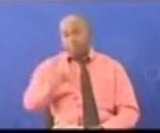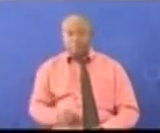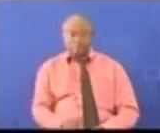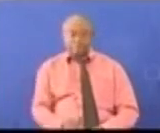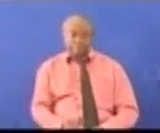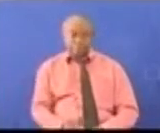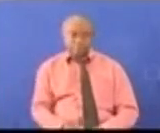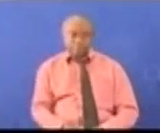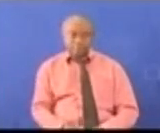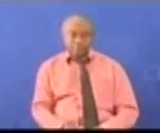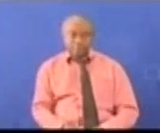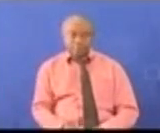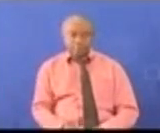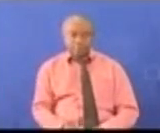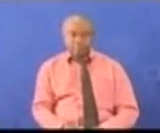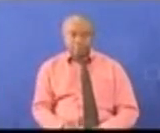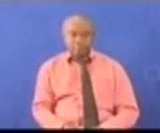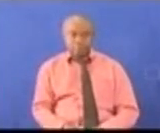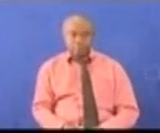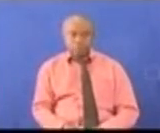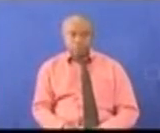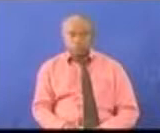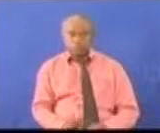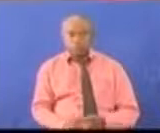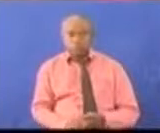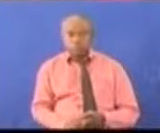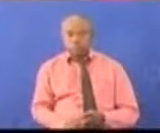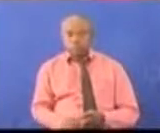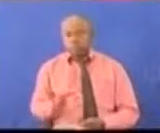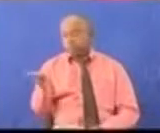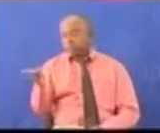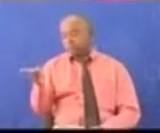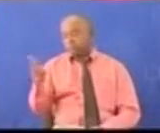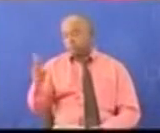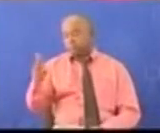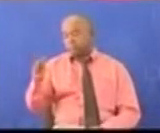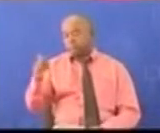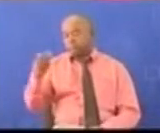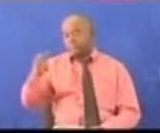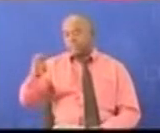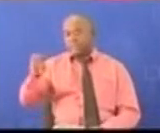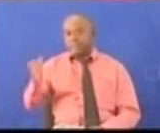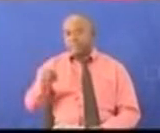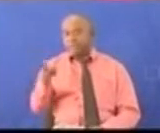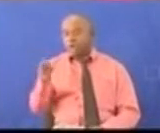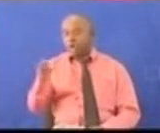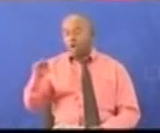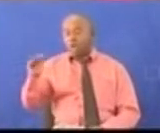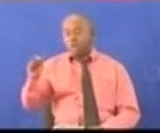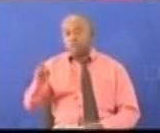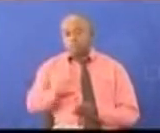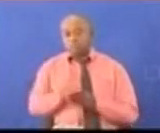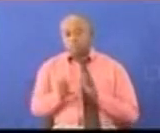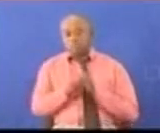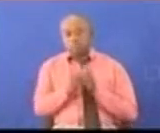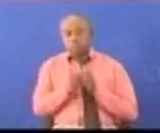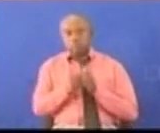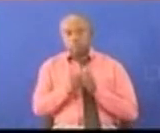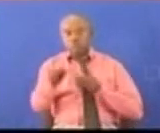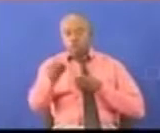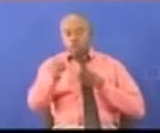hapo, asante. Madam Grace Hoza, Principal Communications Advisor, asante